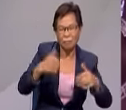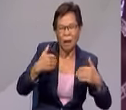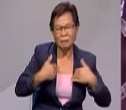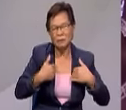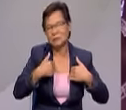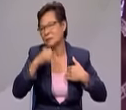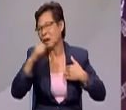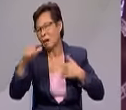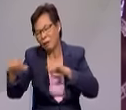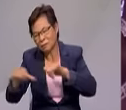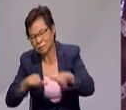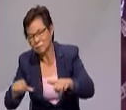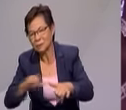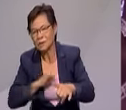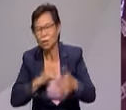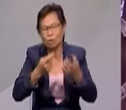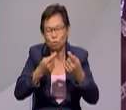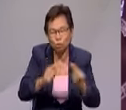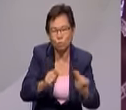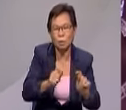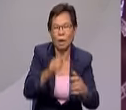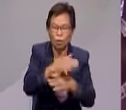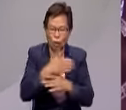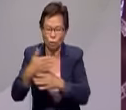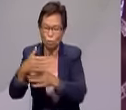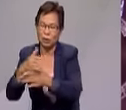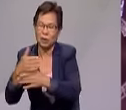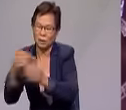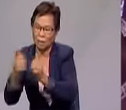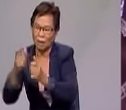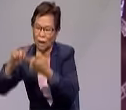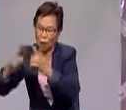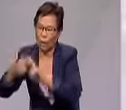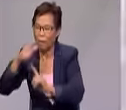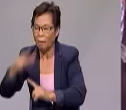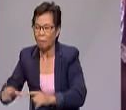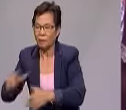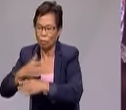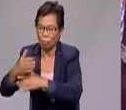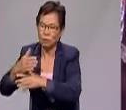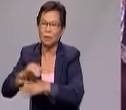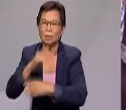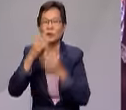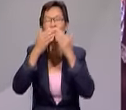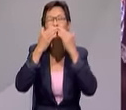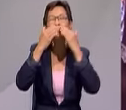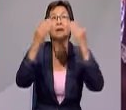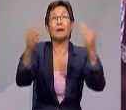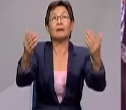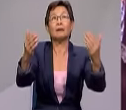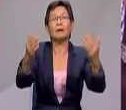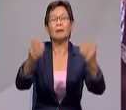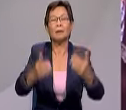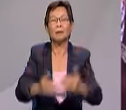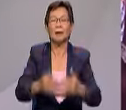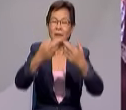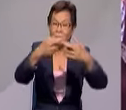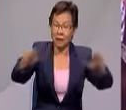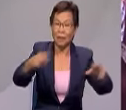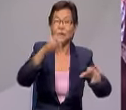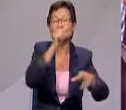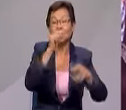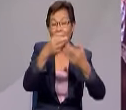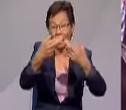tidak aktif. So saya nak cuba berkongsi rezeki sebenarnya dengan kawan-kawan saya lama ni. InsyaAllah selepas pelancaran untuk single